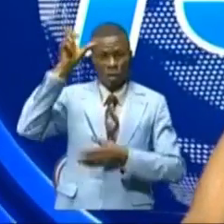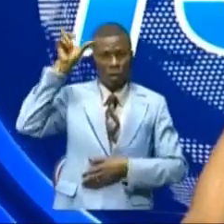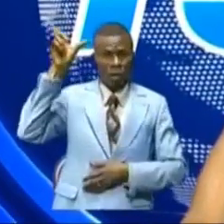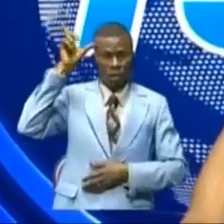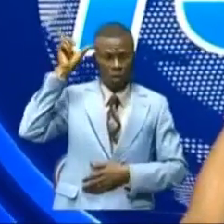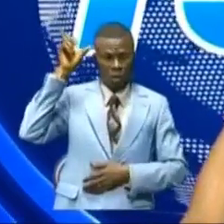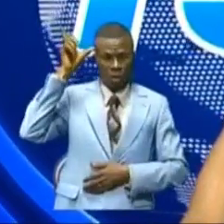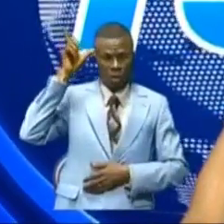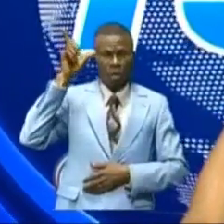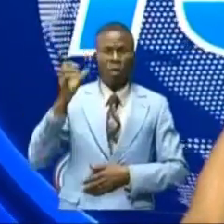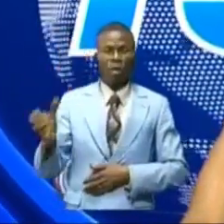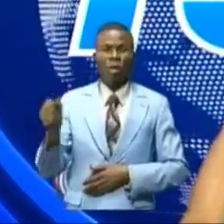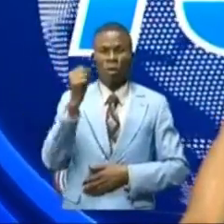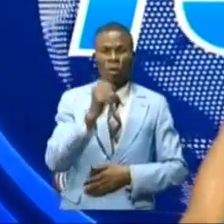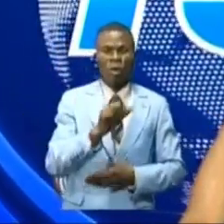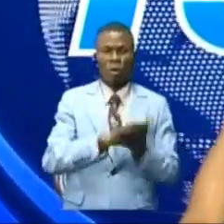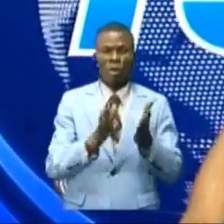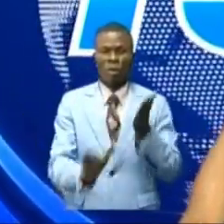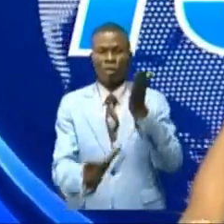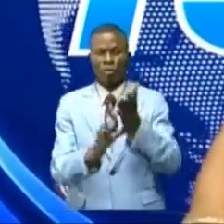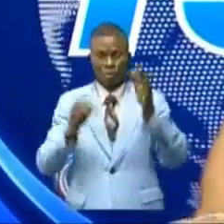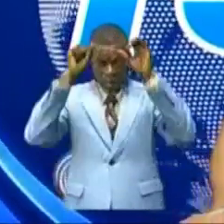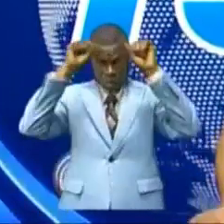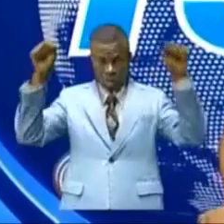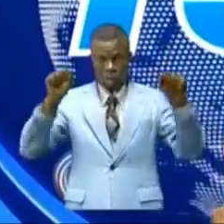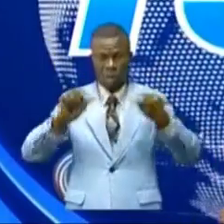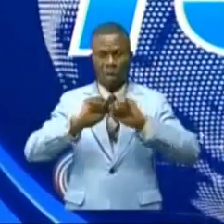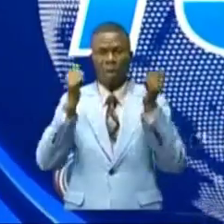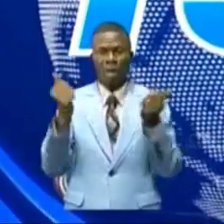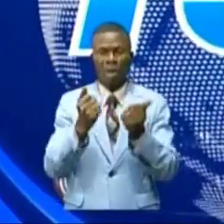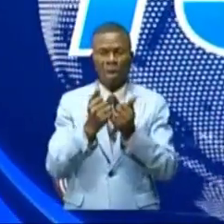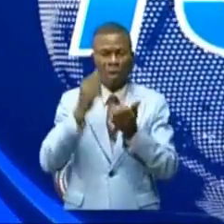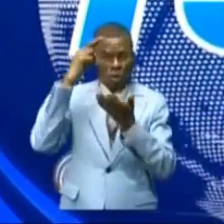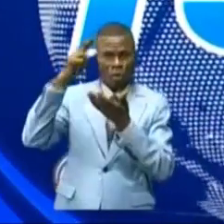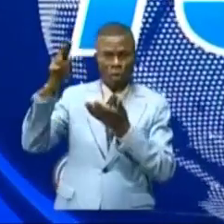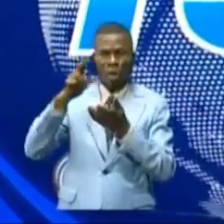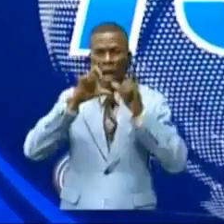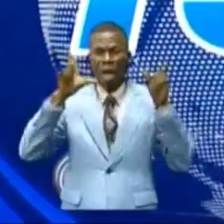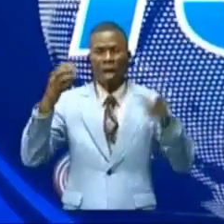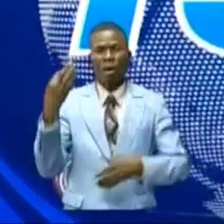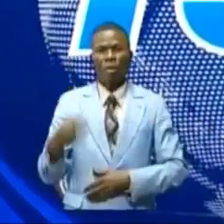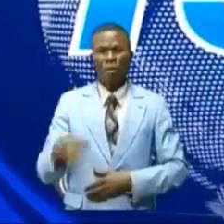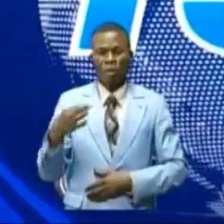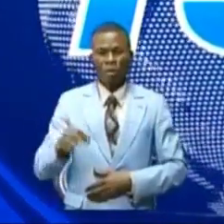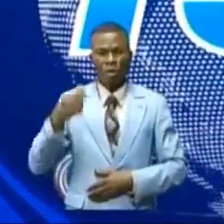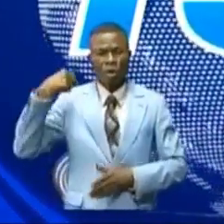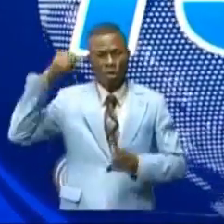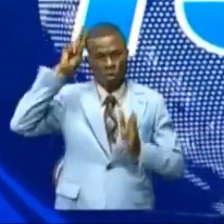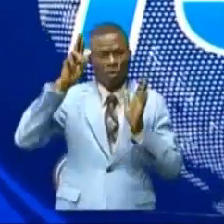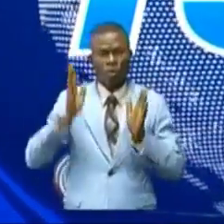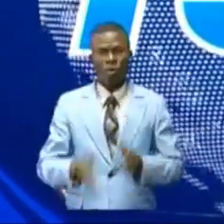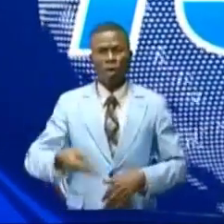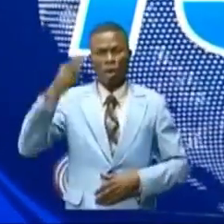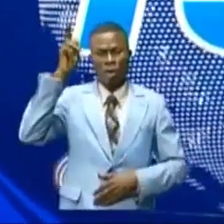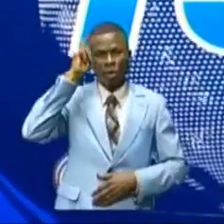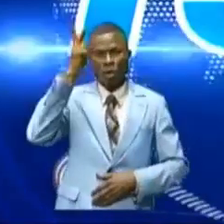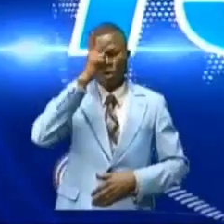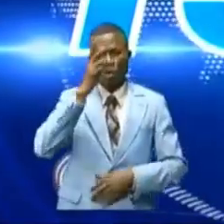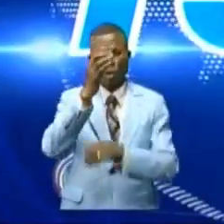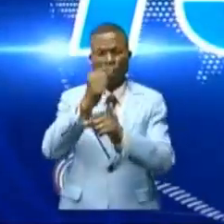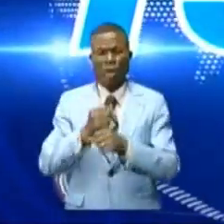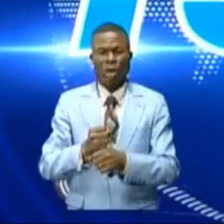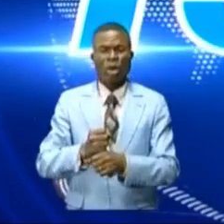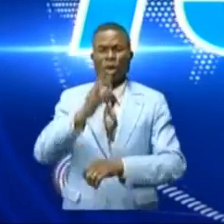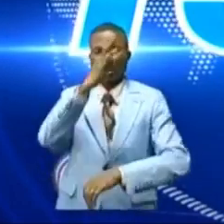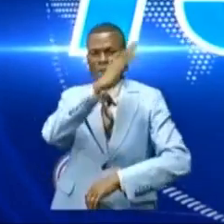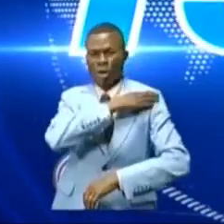a été nommé au poste de vice-président de l'agence universitaire de la francophonie. Le gouverneur du Haut-Katanga a reçu les nominés dans